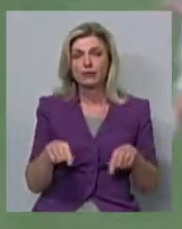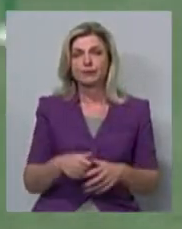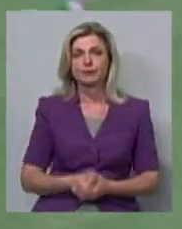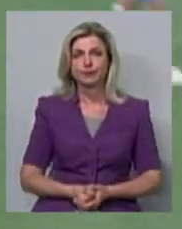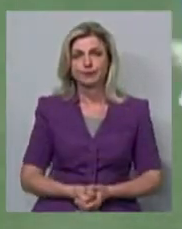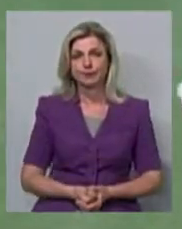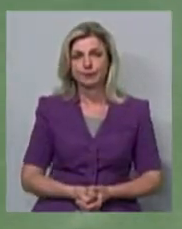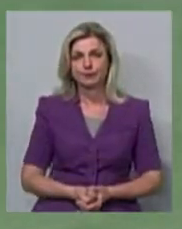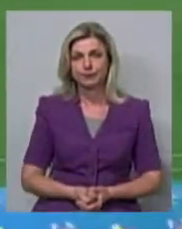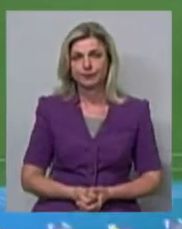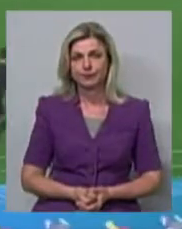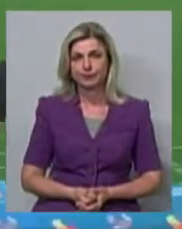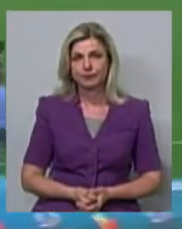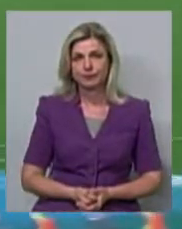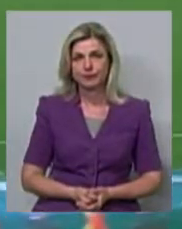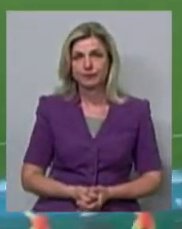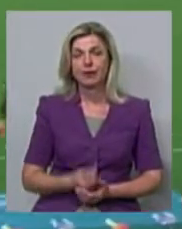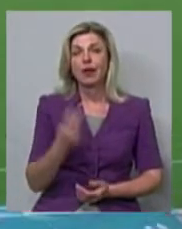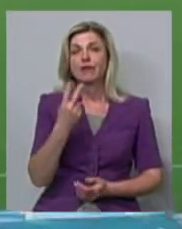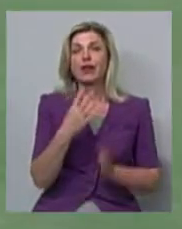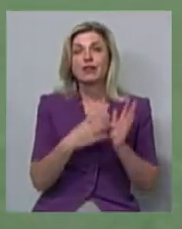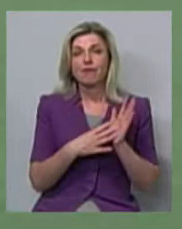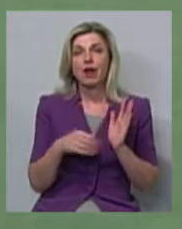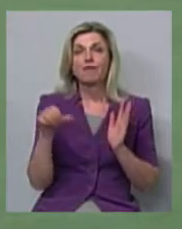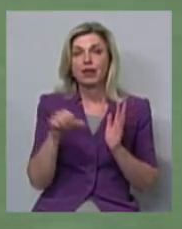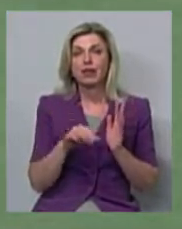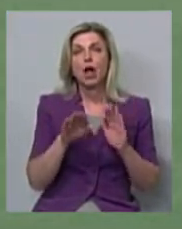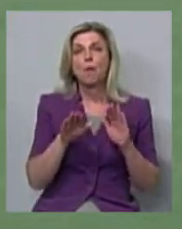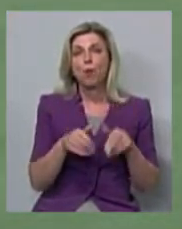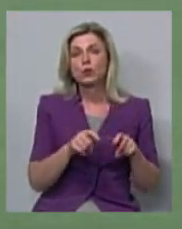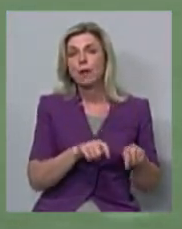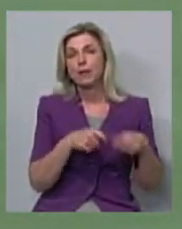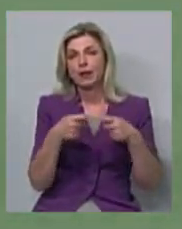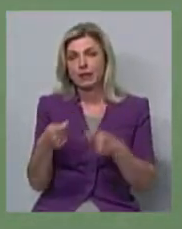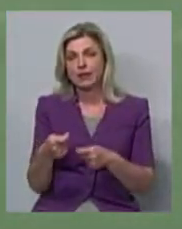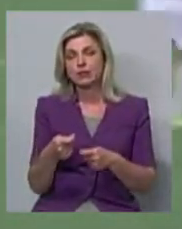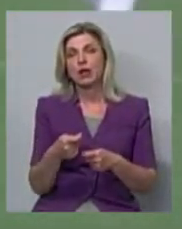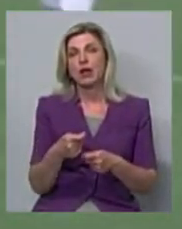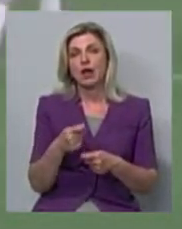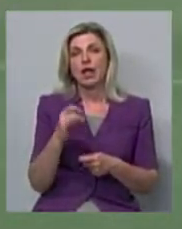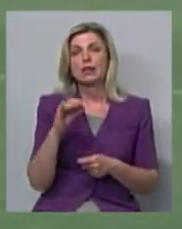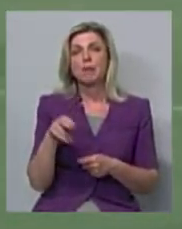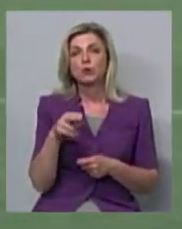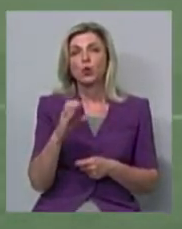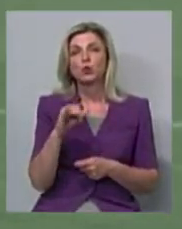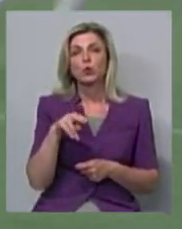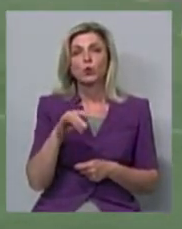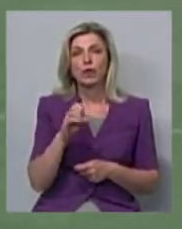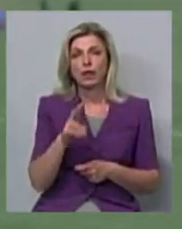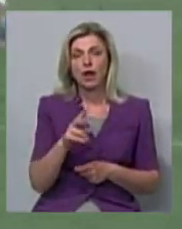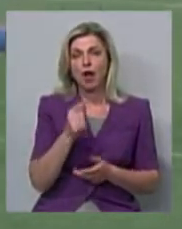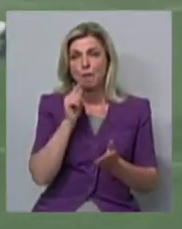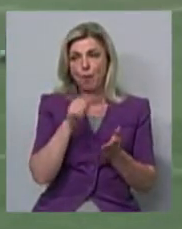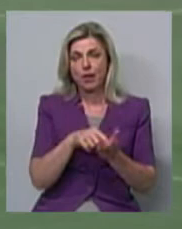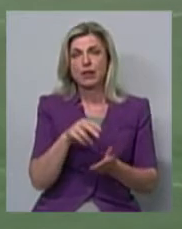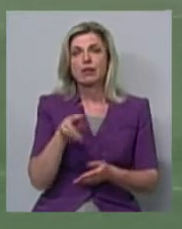«Корабелів» Аміра Агаларова. На 29-й хвилині, після передачі гравця гостей Дмитра Сули, з близької відстані пробив Вадим